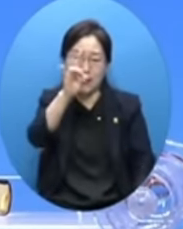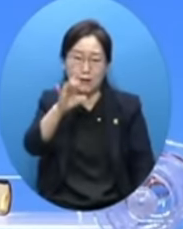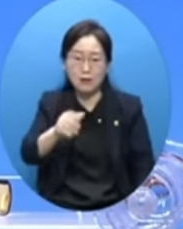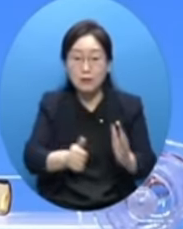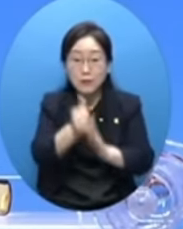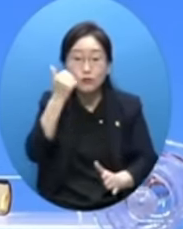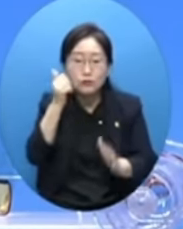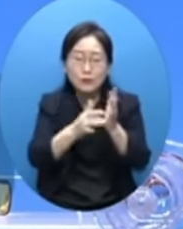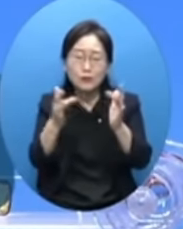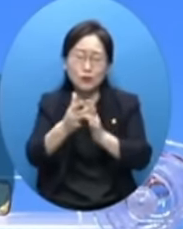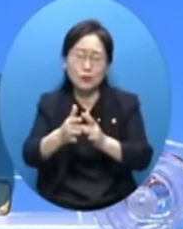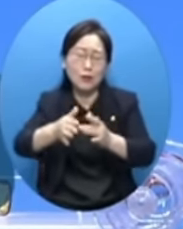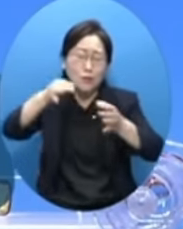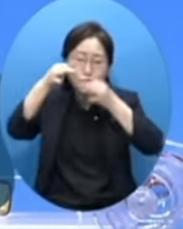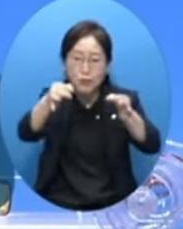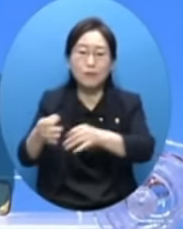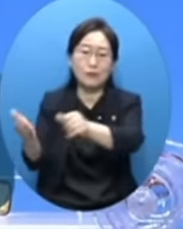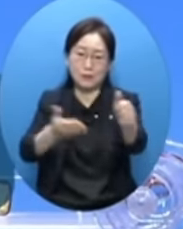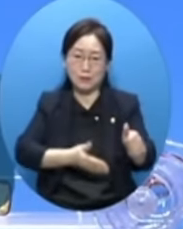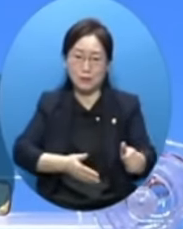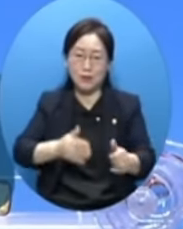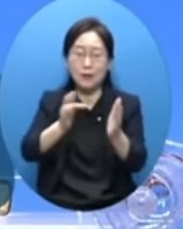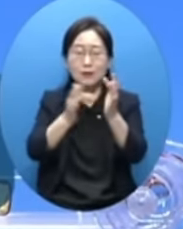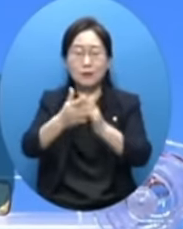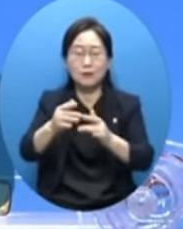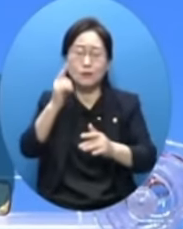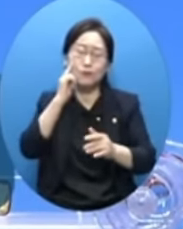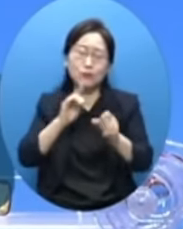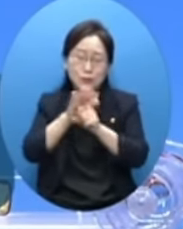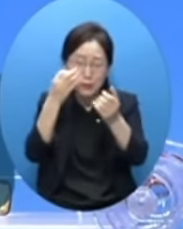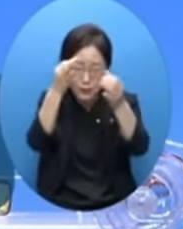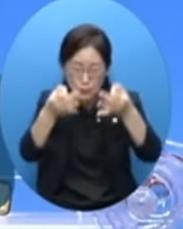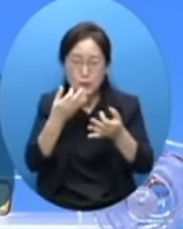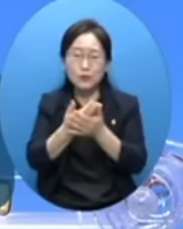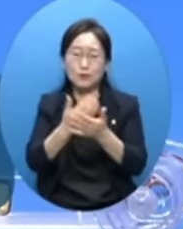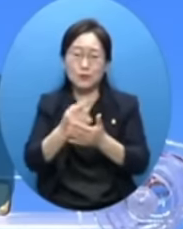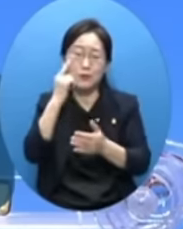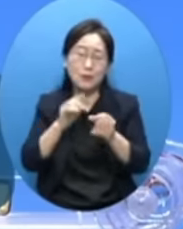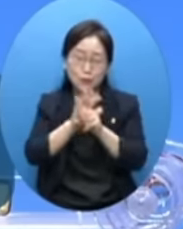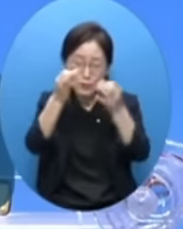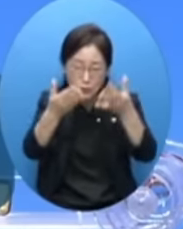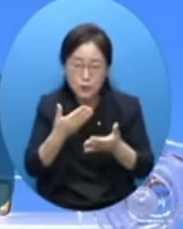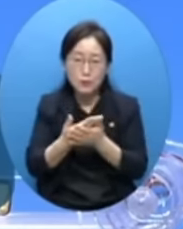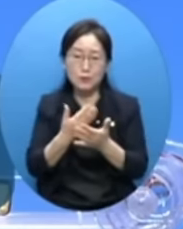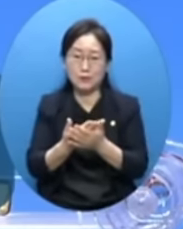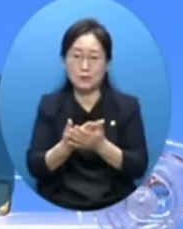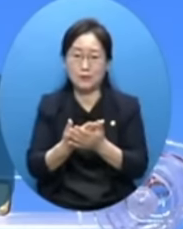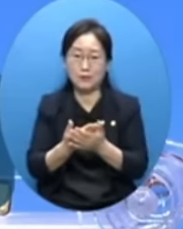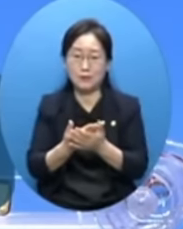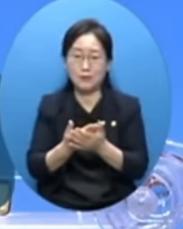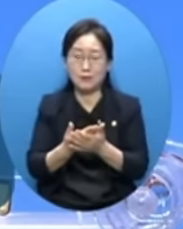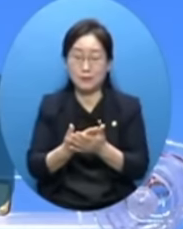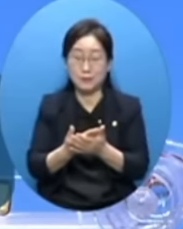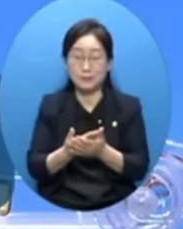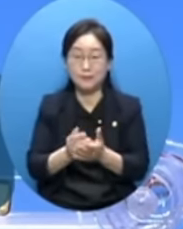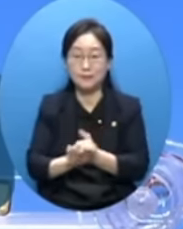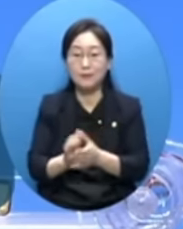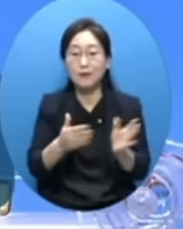됩니다. 예수님 우리를 불쌍히 여겨 주옵소서. 예수님 우리를 불쌍히 여겨 주옵소서. 일본에서